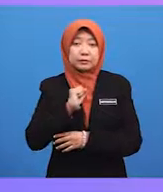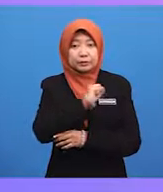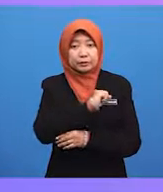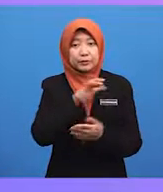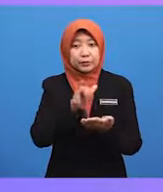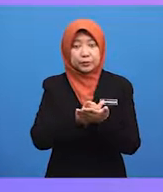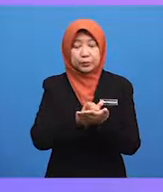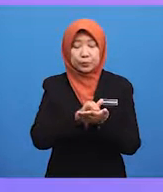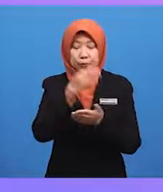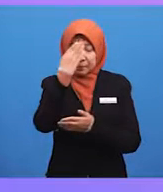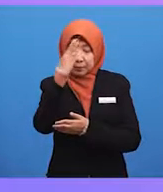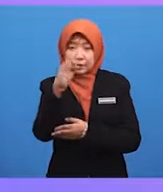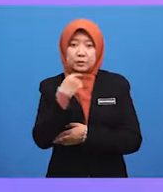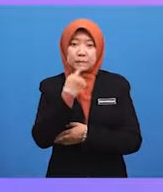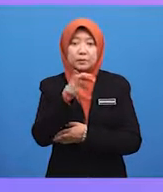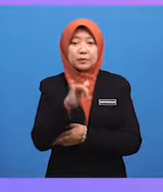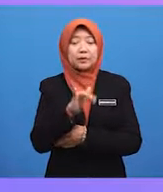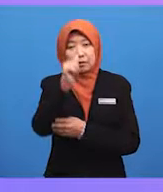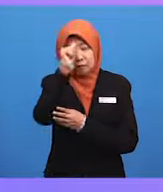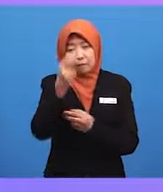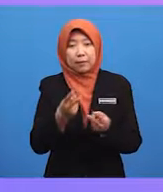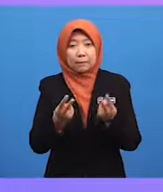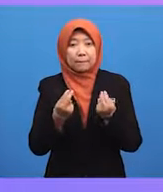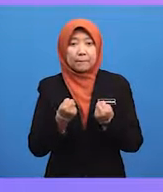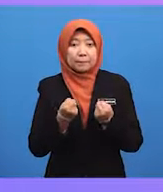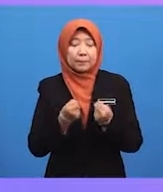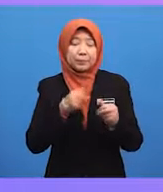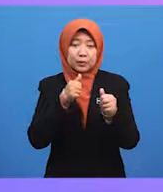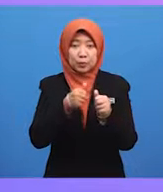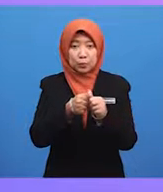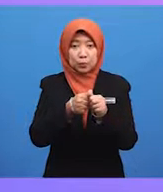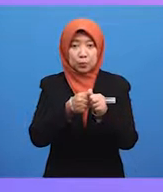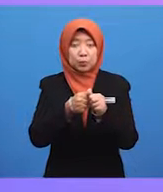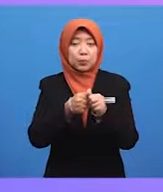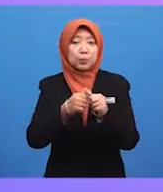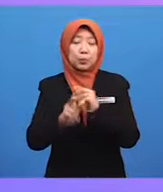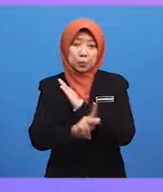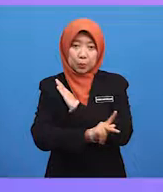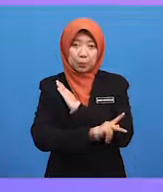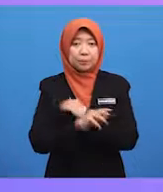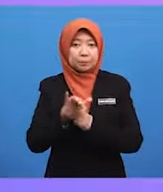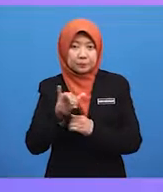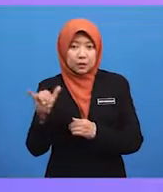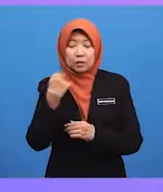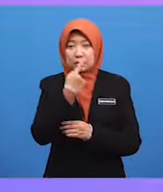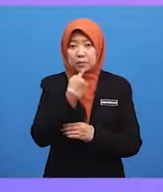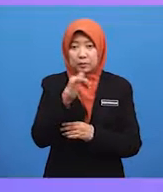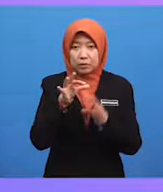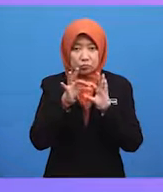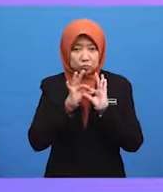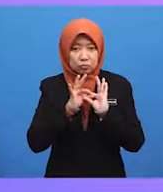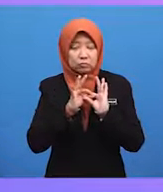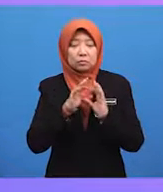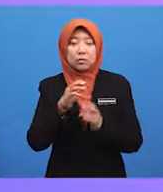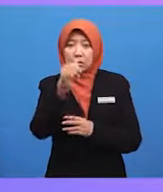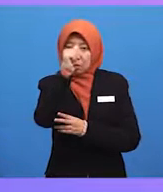bagi sesiapa yang dikehendakinya menurut peraturan hukum-hukumnya. Dan sesiapa yang mempersekutukan Allah dengan